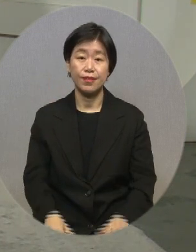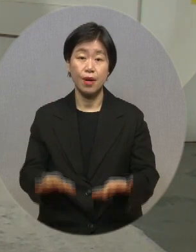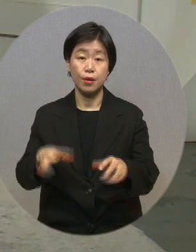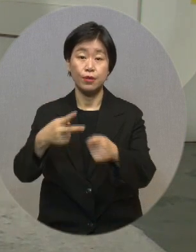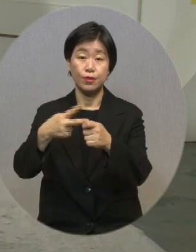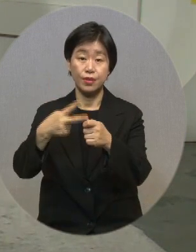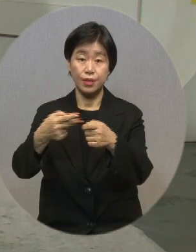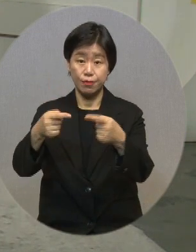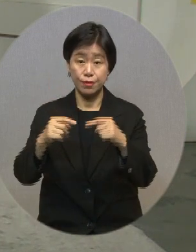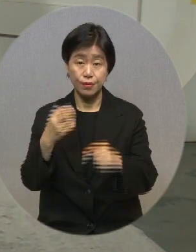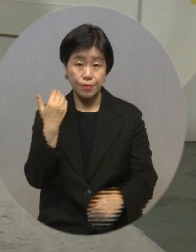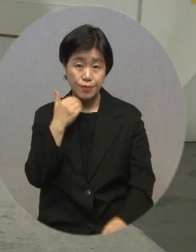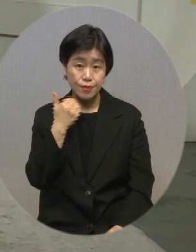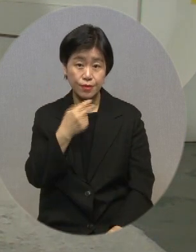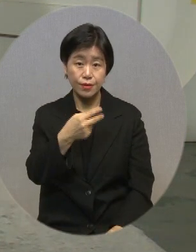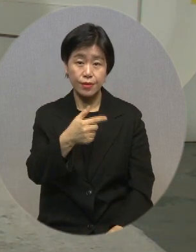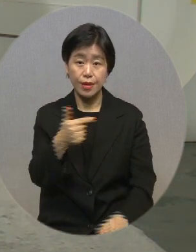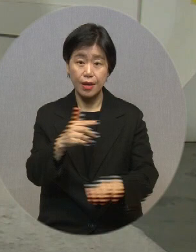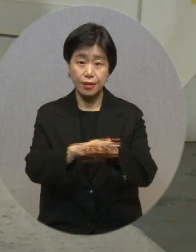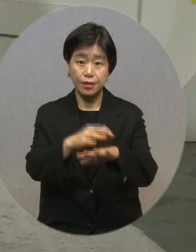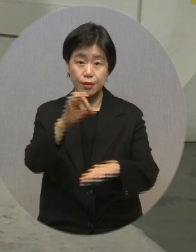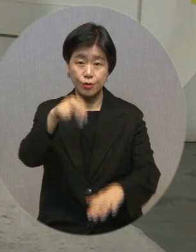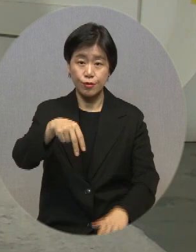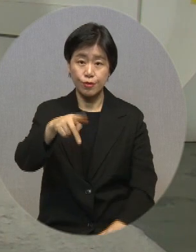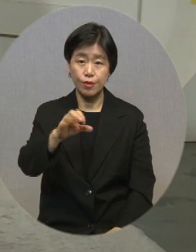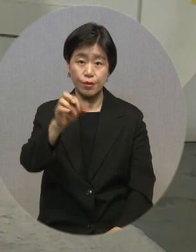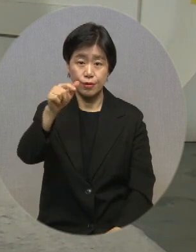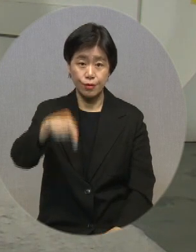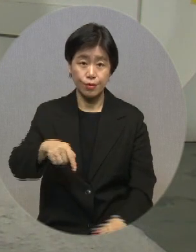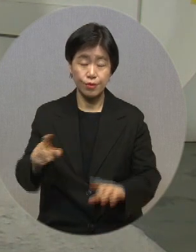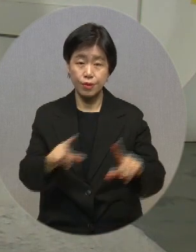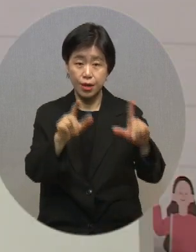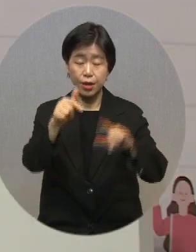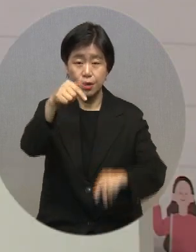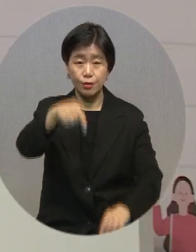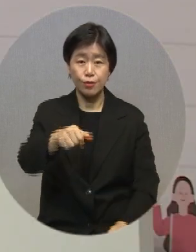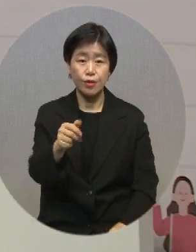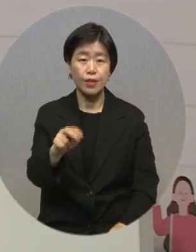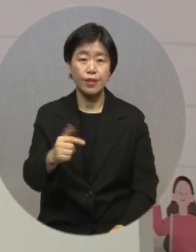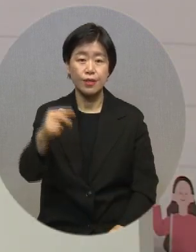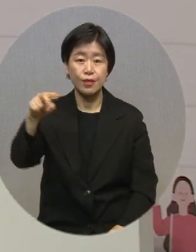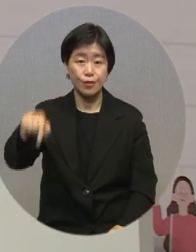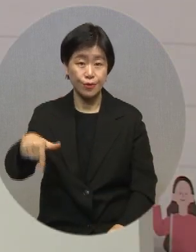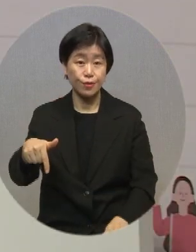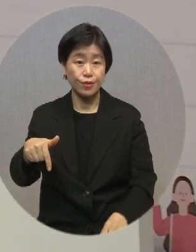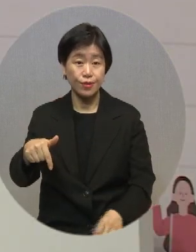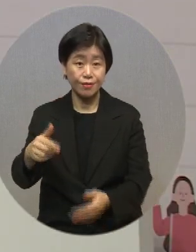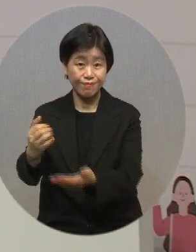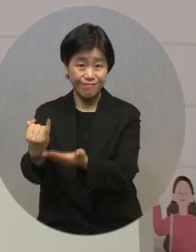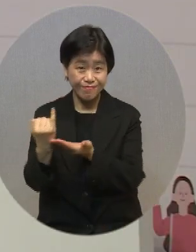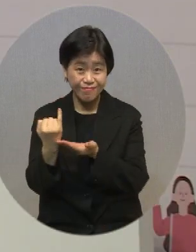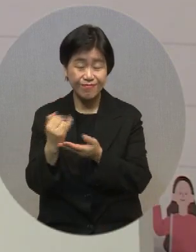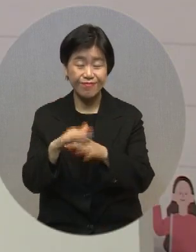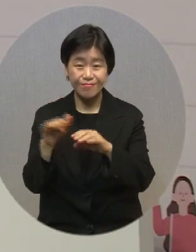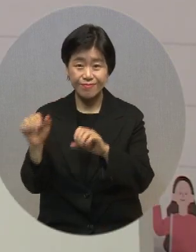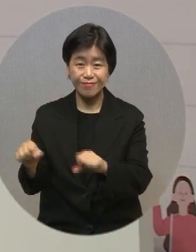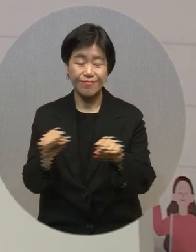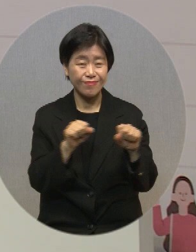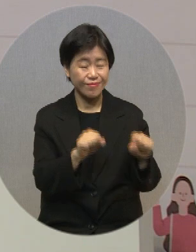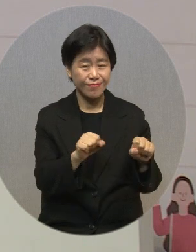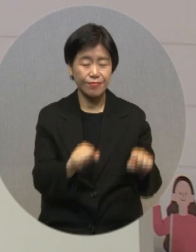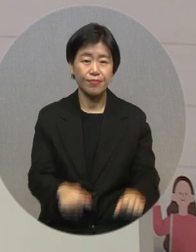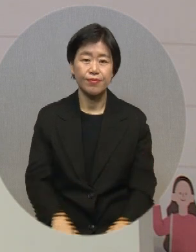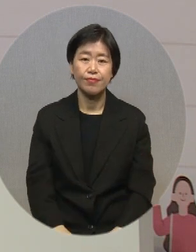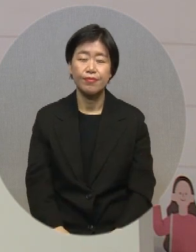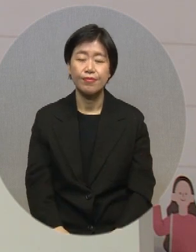모실 부문은 대전 유성구에 사시는 구현숙님이 되시겠습니다. 안녕하십니까? 네, 안녕하세요. 예,